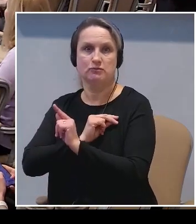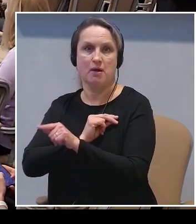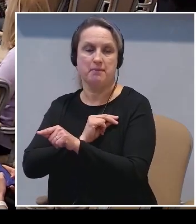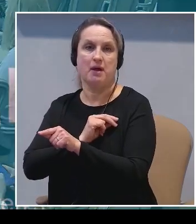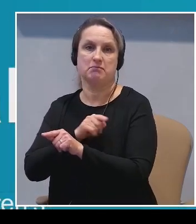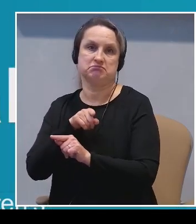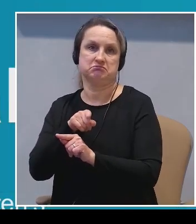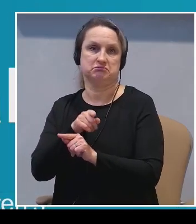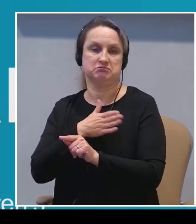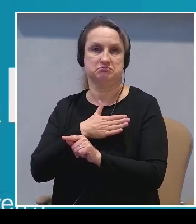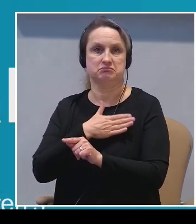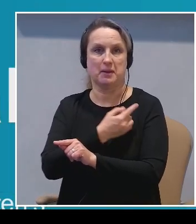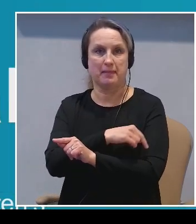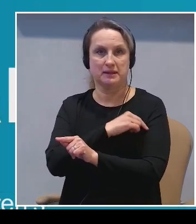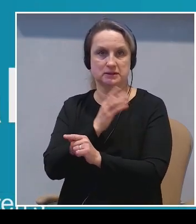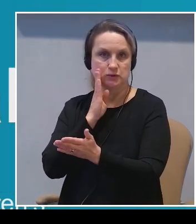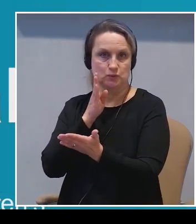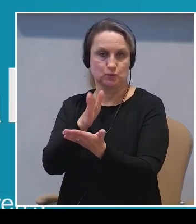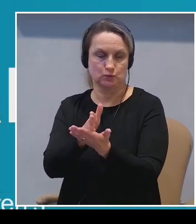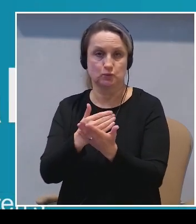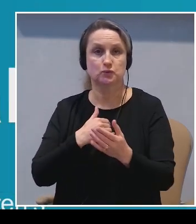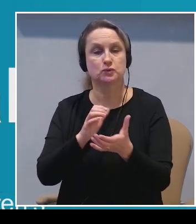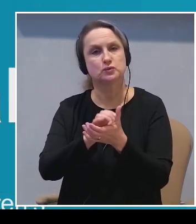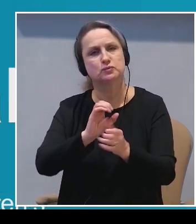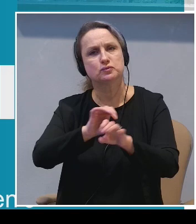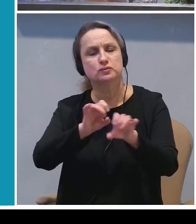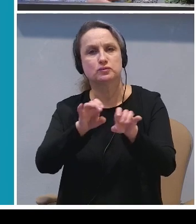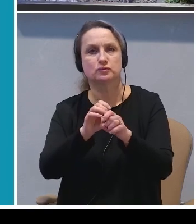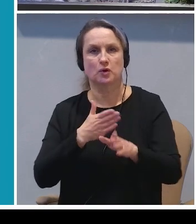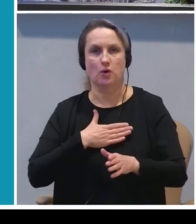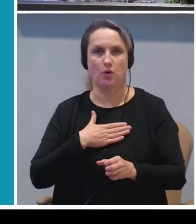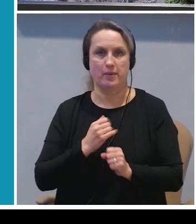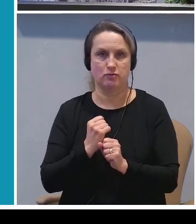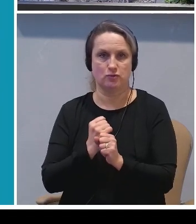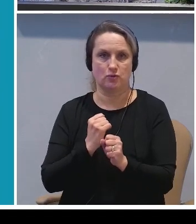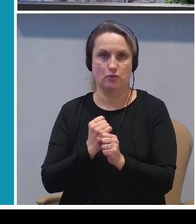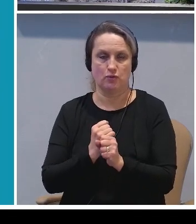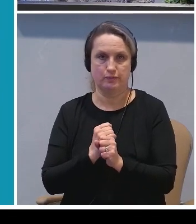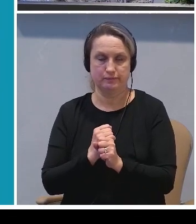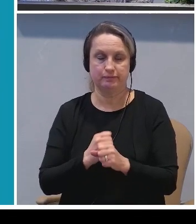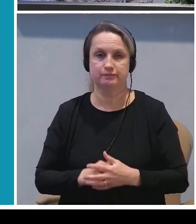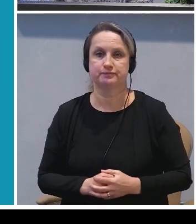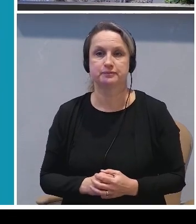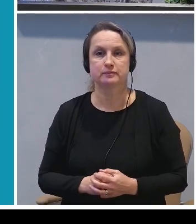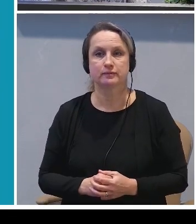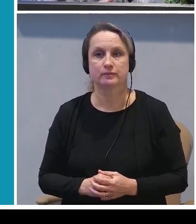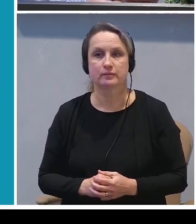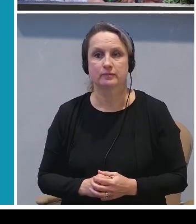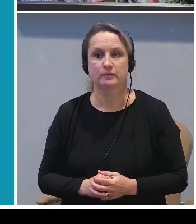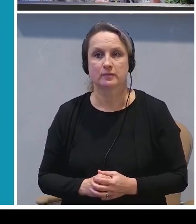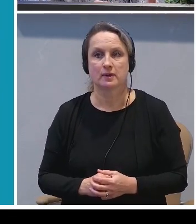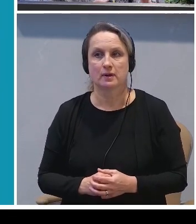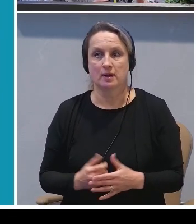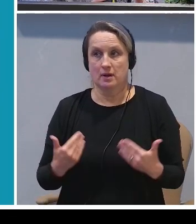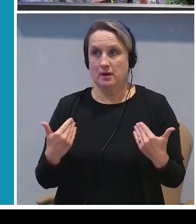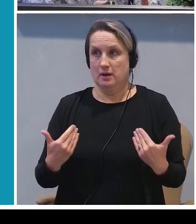tahan teile therapy tutvustada for meie tööd. blood diseases, work that we've Räägin done in Manchester and work that we've done elsewhere. Some